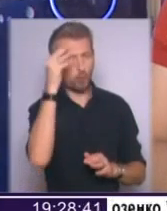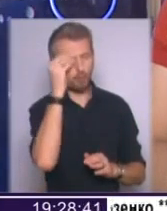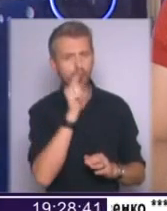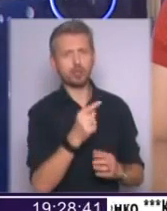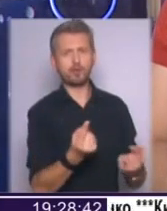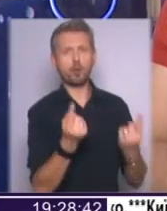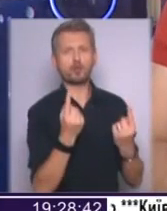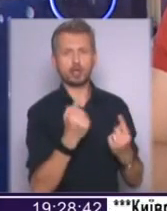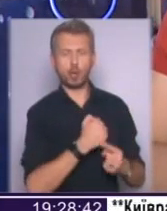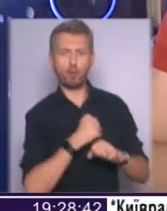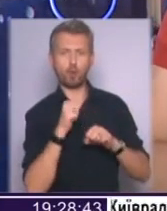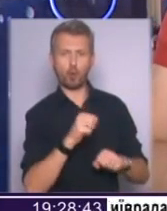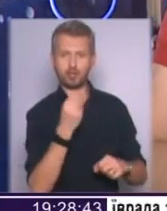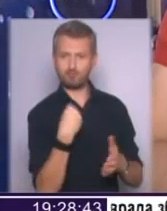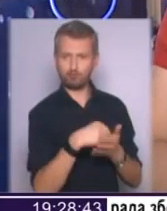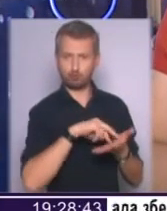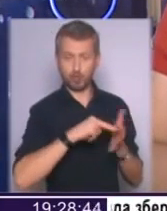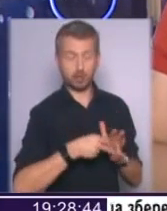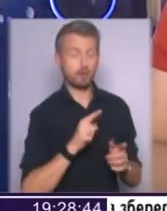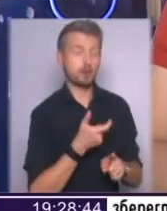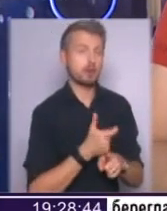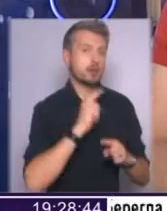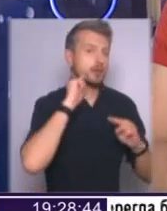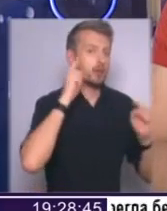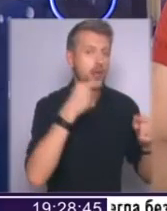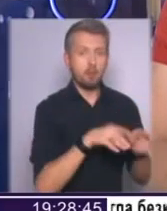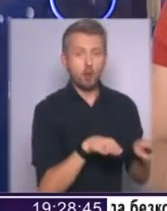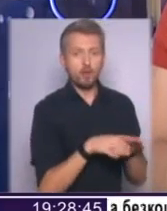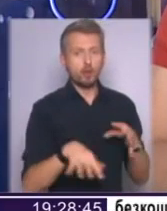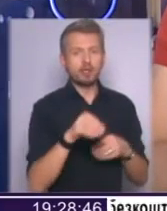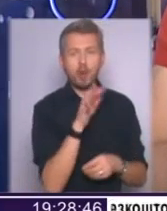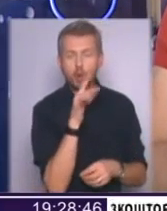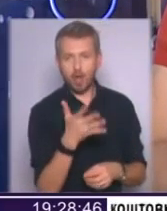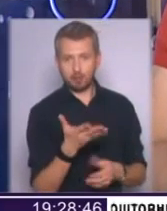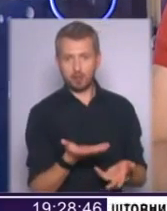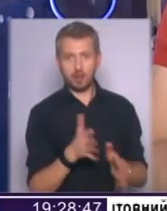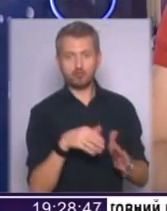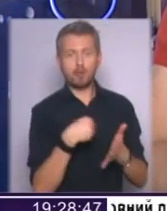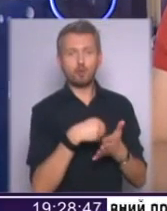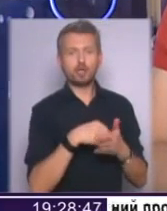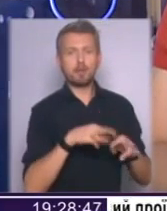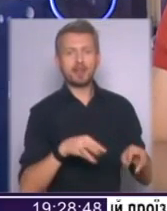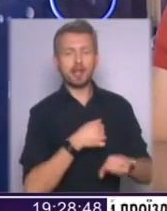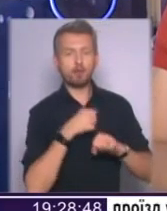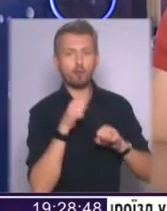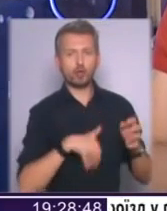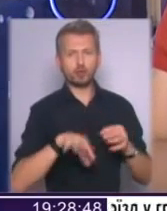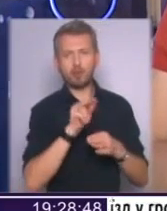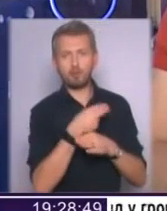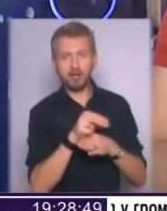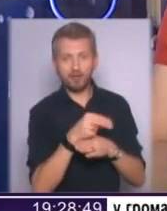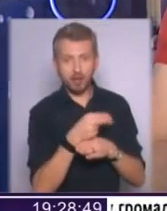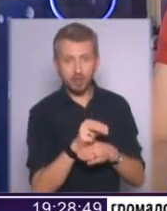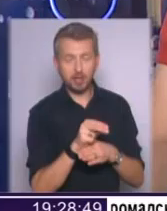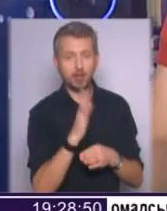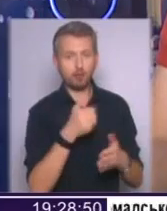оборонний бюджет, який у нас є в країні, а він величезний, насправді, порівняно з усіма роками. Тому що лише бюджет Міністерства оборони з усіма правками буде